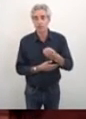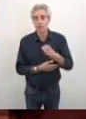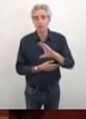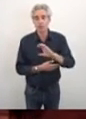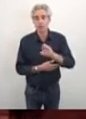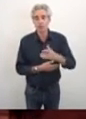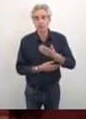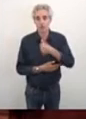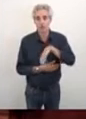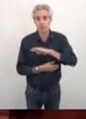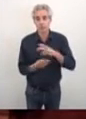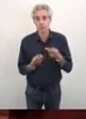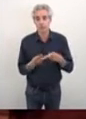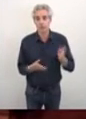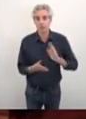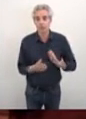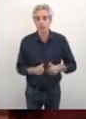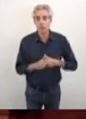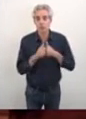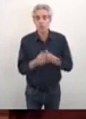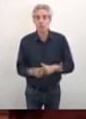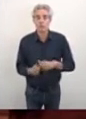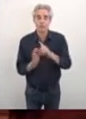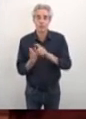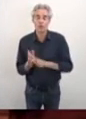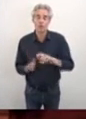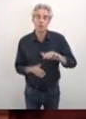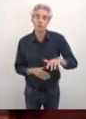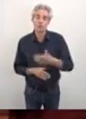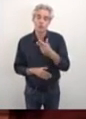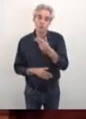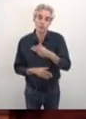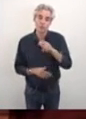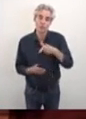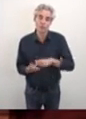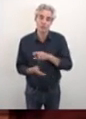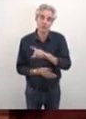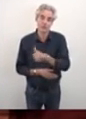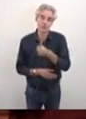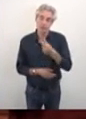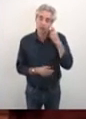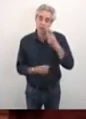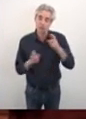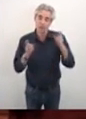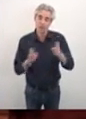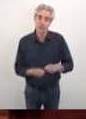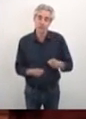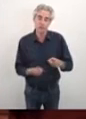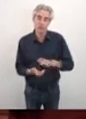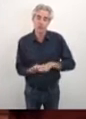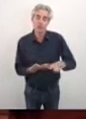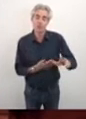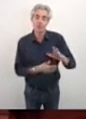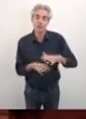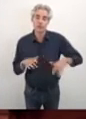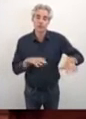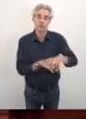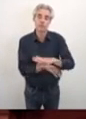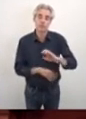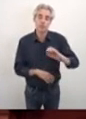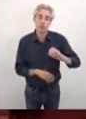Bordeaux, en anticipation des exigences de la loi du 15 novembre 2021 visant à réduire l'empreinte environnementale du